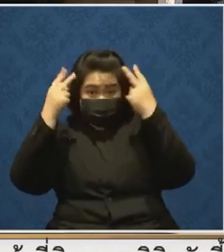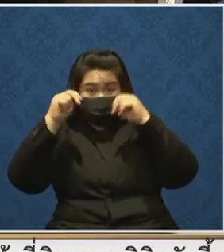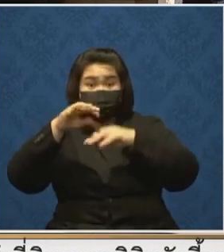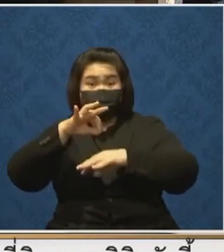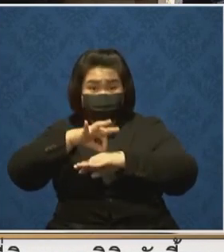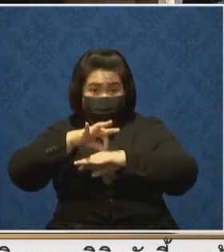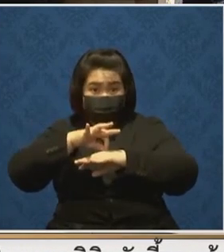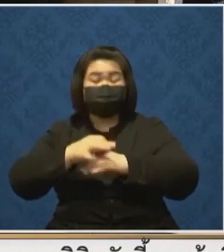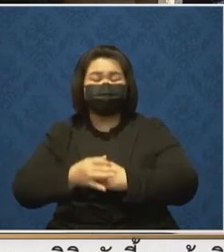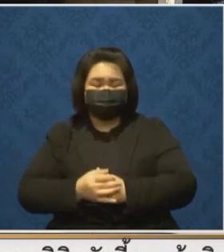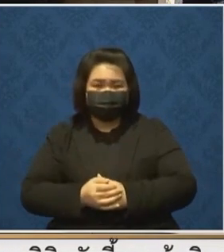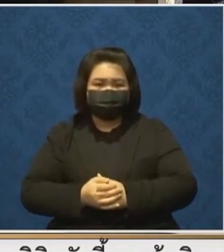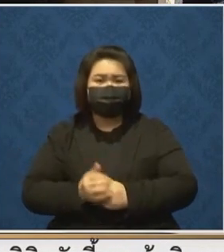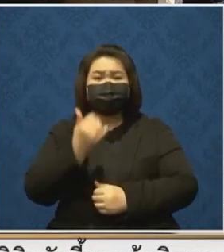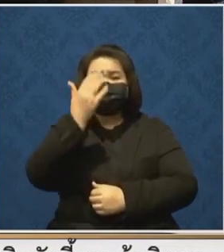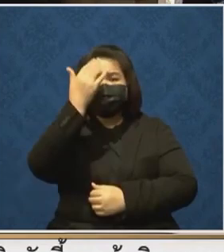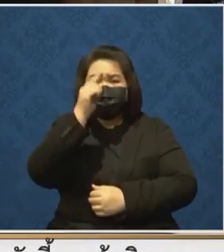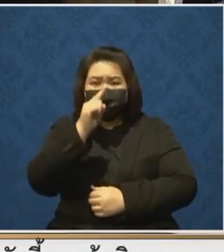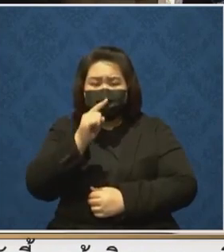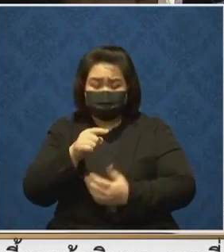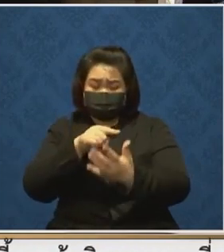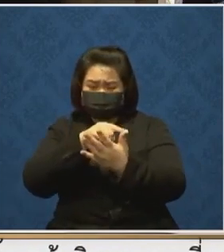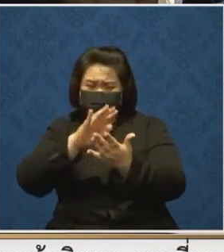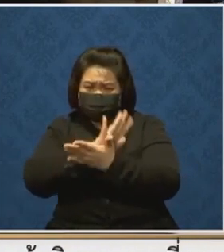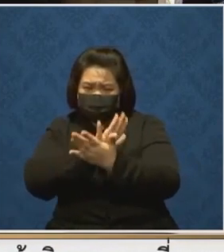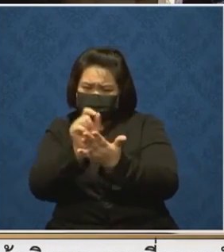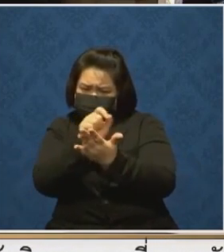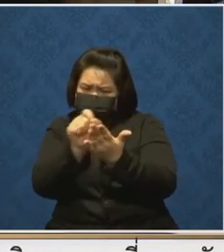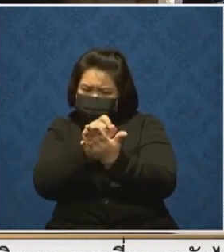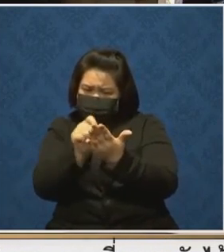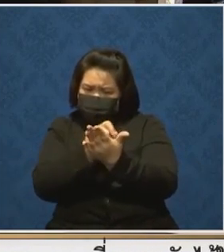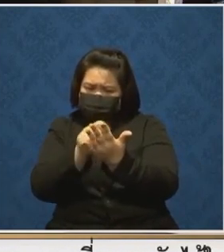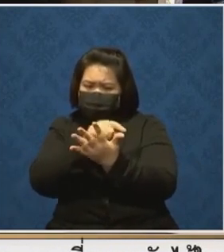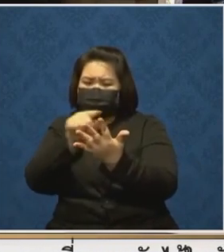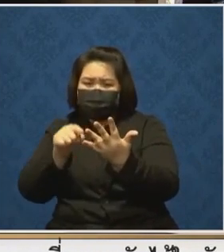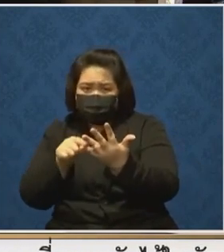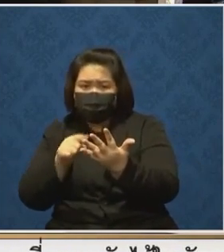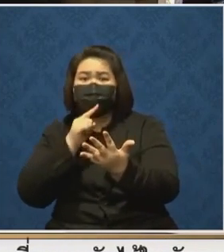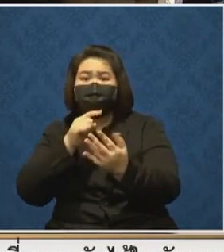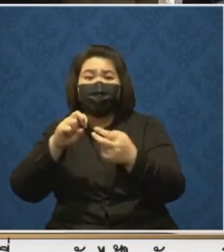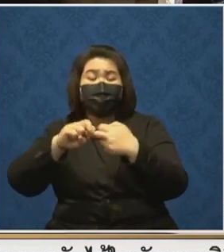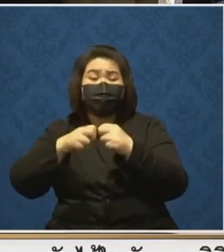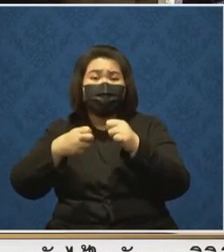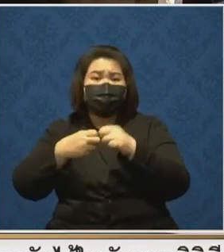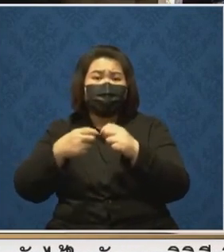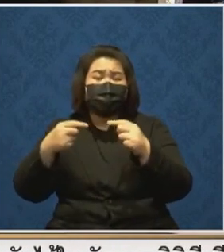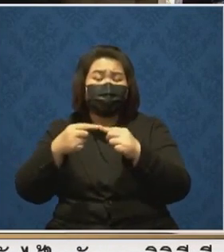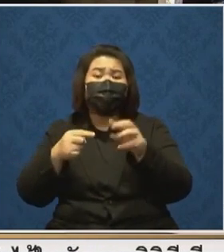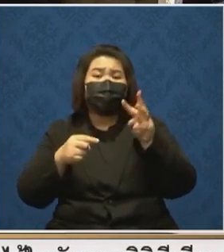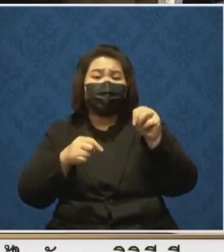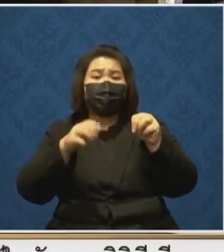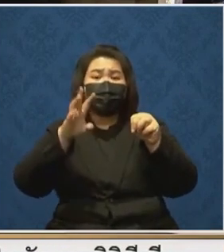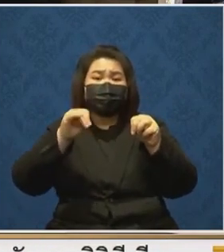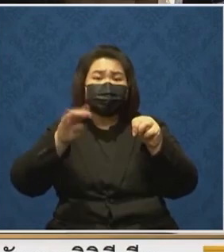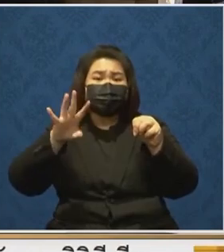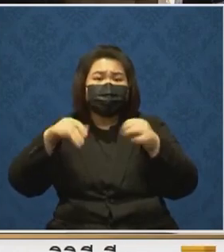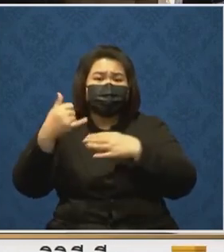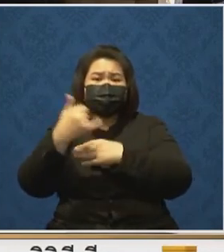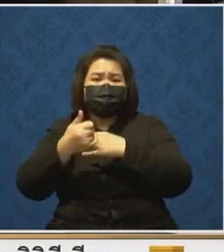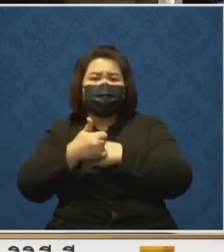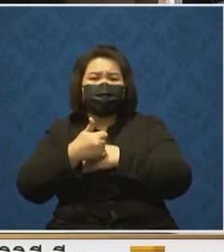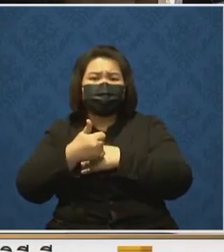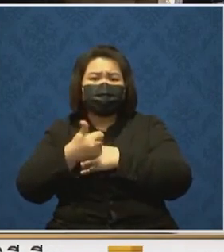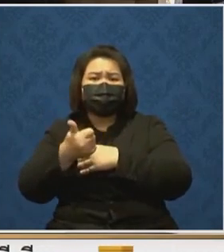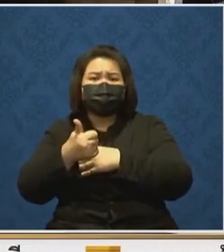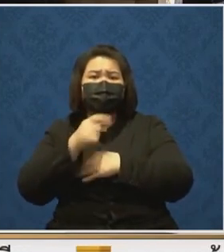ในขนัดนั้นเพื่อเสนอแนวทางก้าปัหาที่ไยถูกฝองร้องจากการใช้มาตราศ promet 43ซึ่สำนังงาน